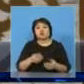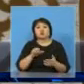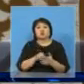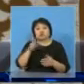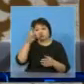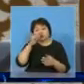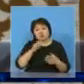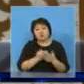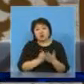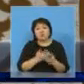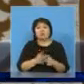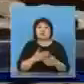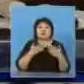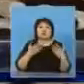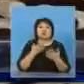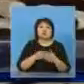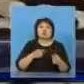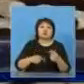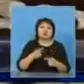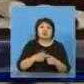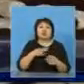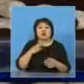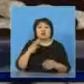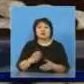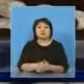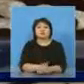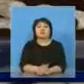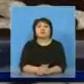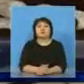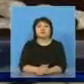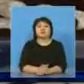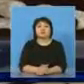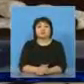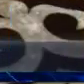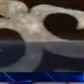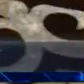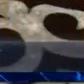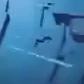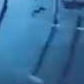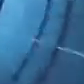участвовать в государственных программах и расширить свой бизнес. Артур Уапов, Галамжан Урынов, телеканал Актобе.